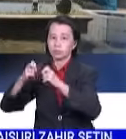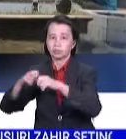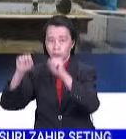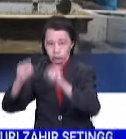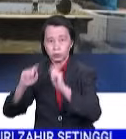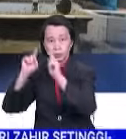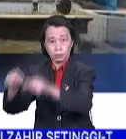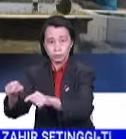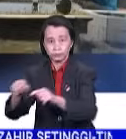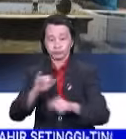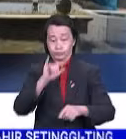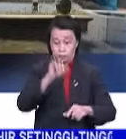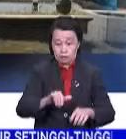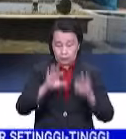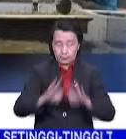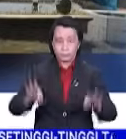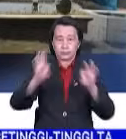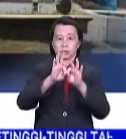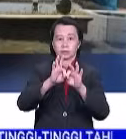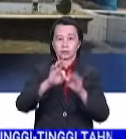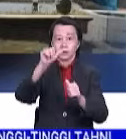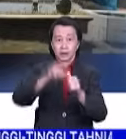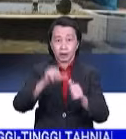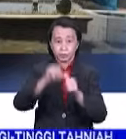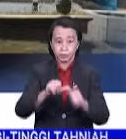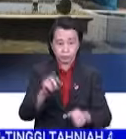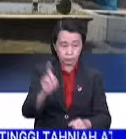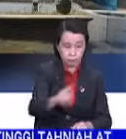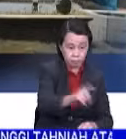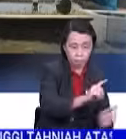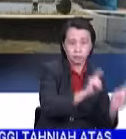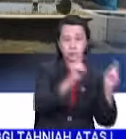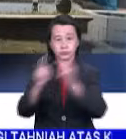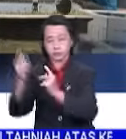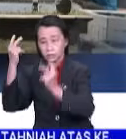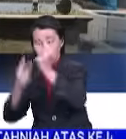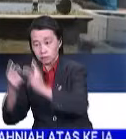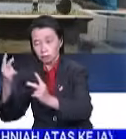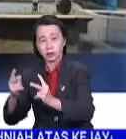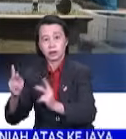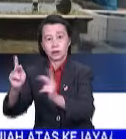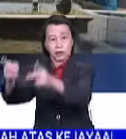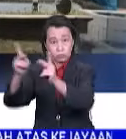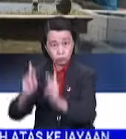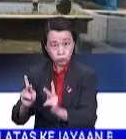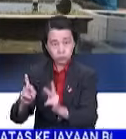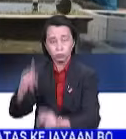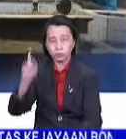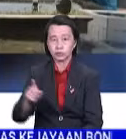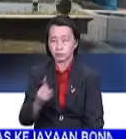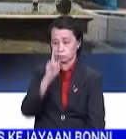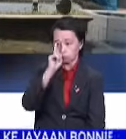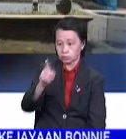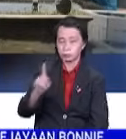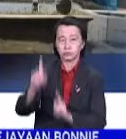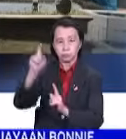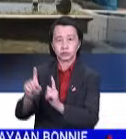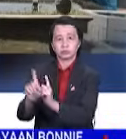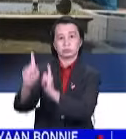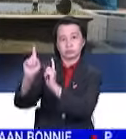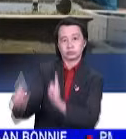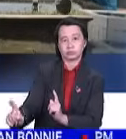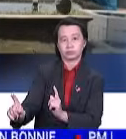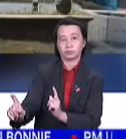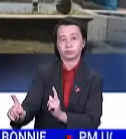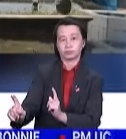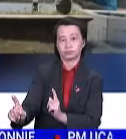penting ialah setiap mereka yang menjorok hubungi Misty mematikan supaya penjarakan